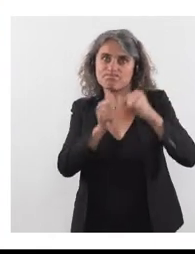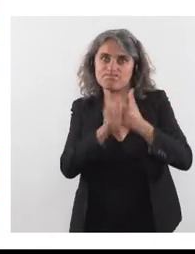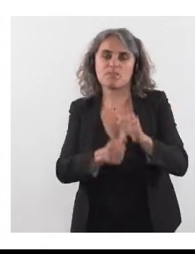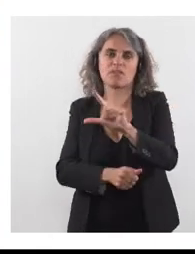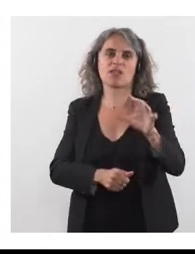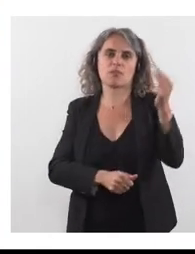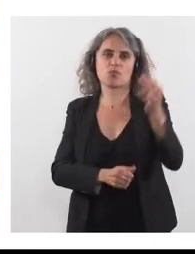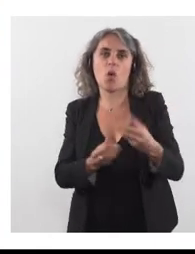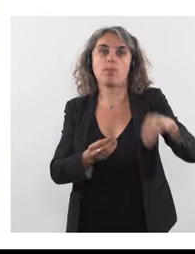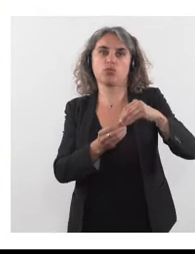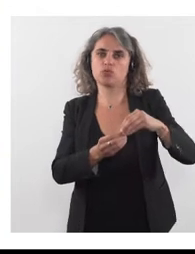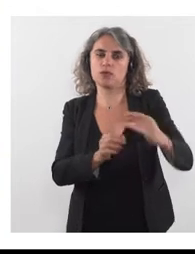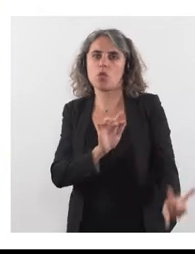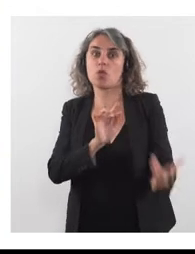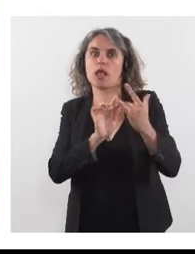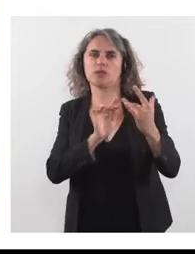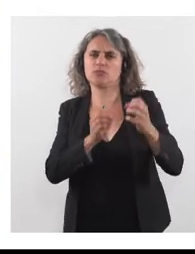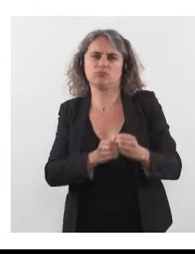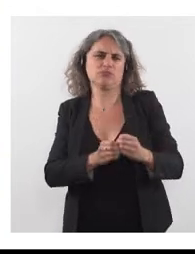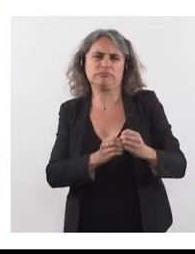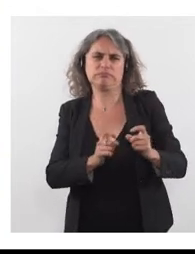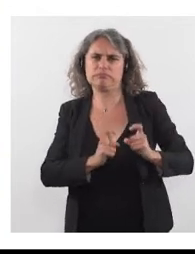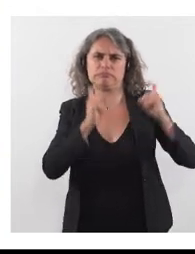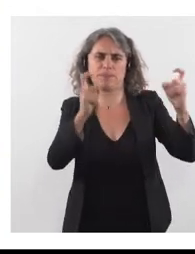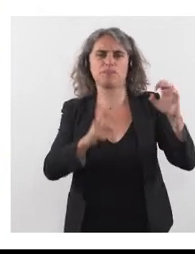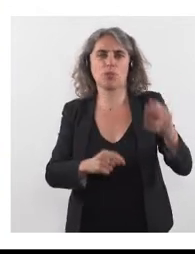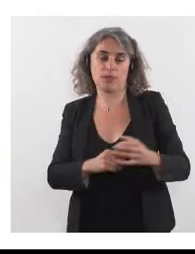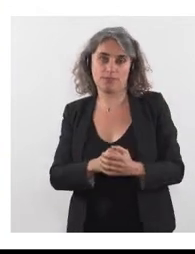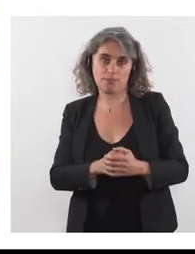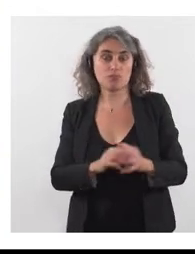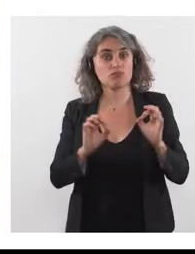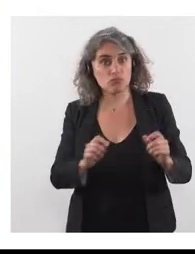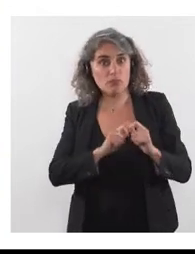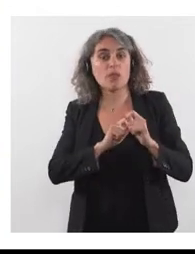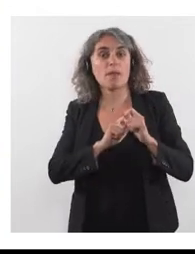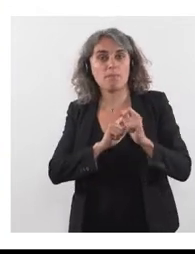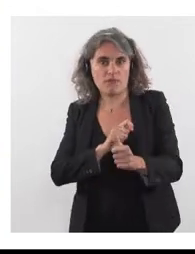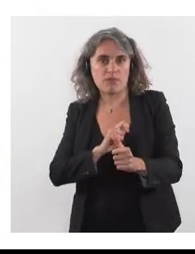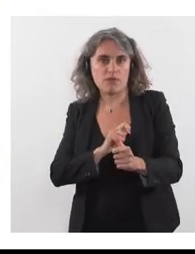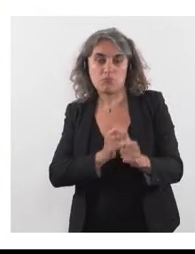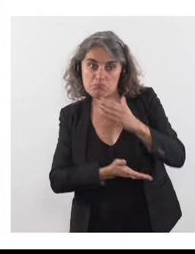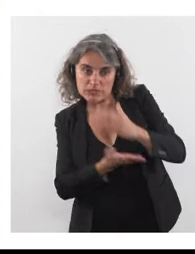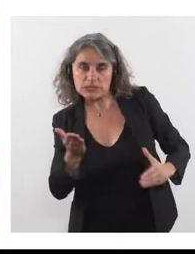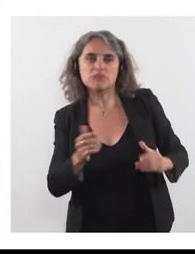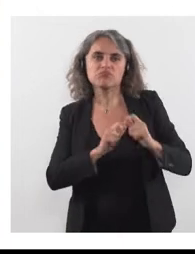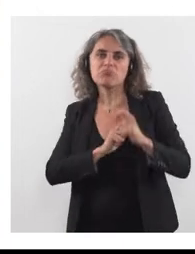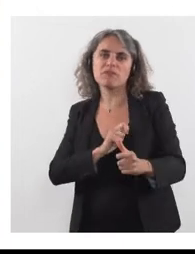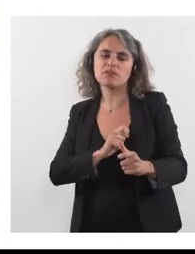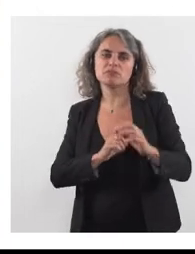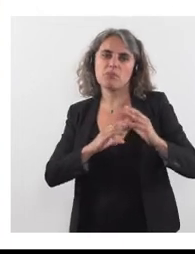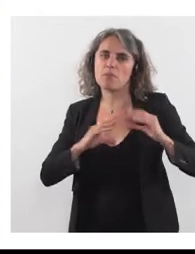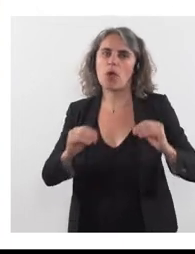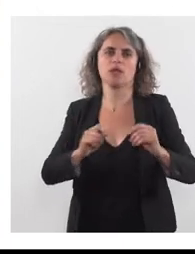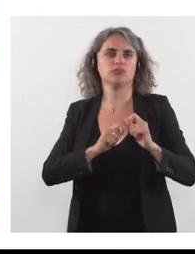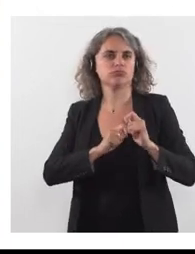notre mission de lutte contre les discriminations. Et une partie donne lieu d'ailleurs à du contentieux. Mais vous le savez